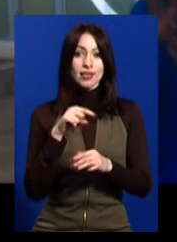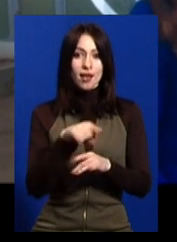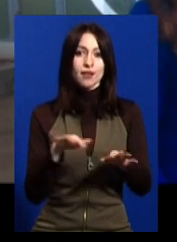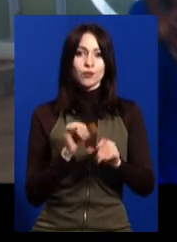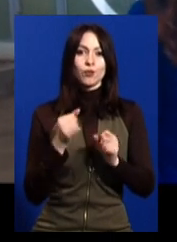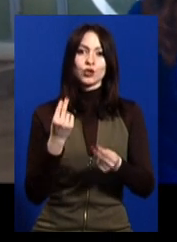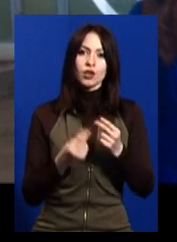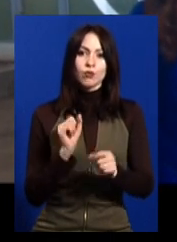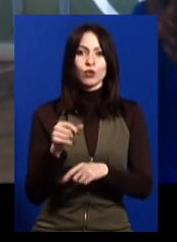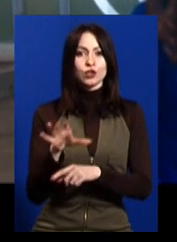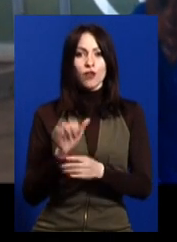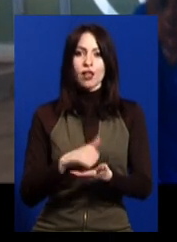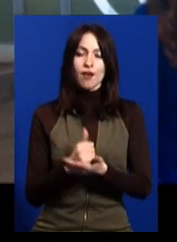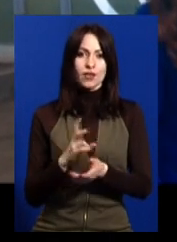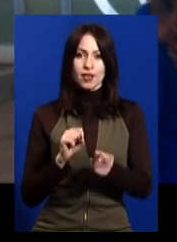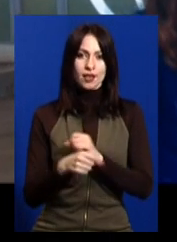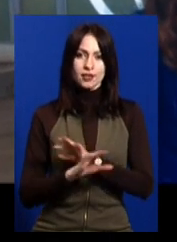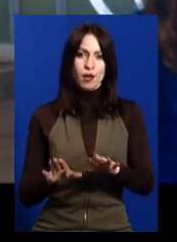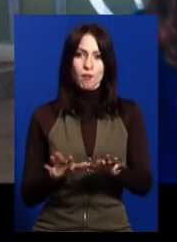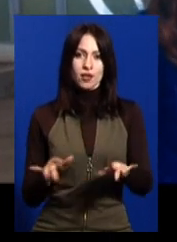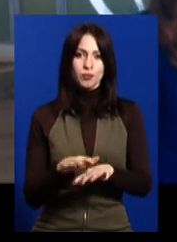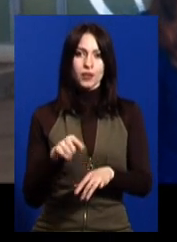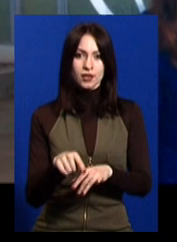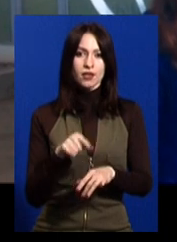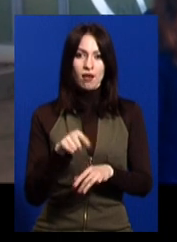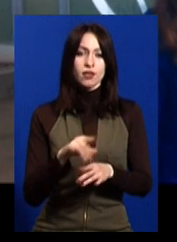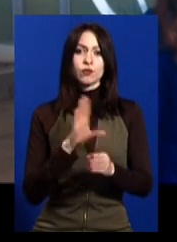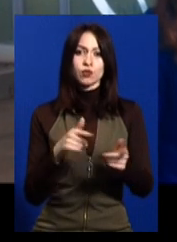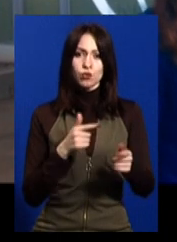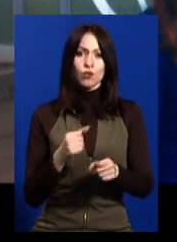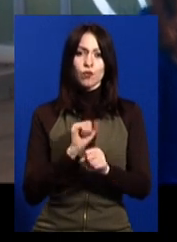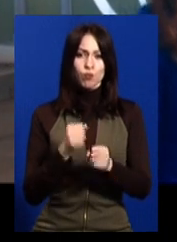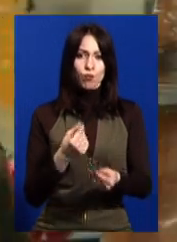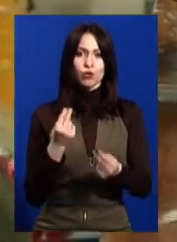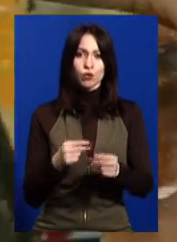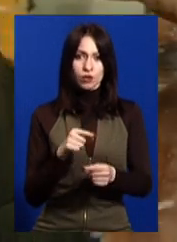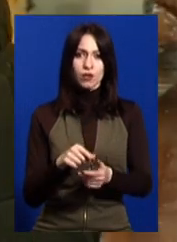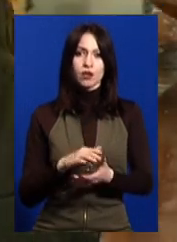можна фотографуватися, головне не зламати інструмент. Вони настроєні, на них можна буде грати.